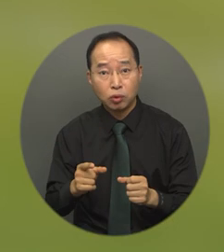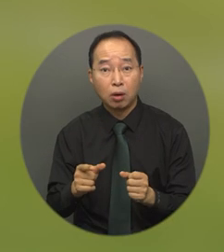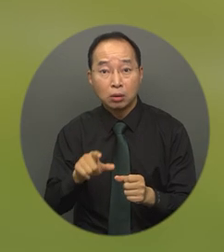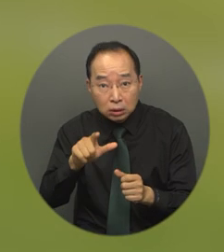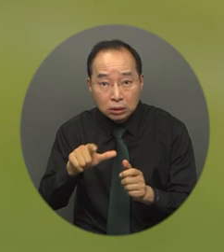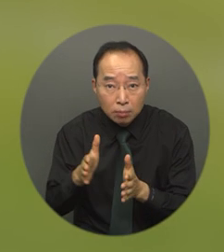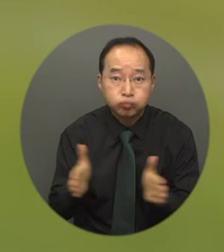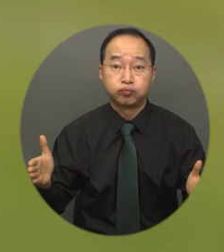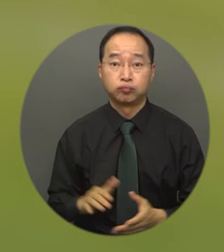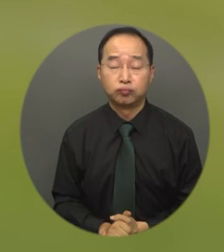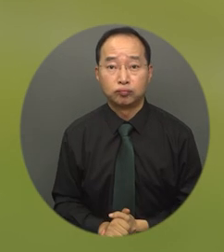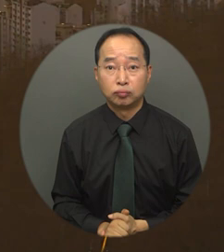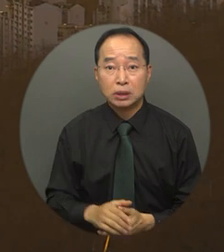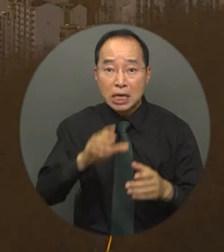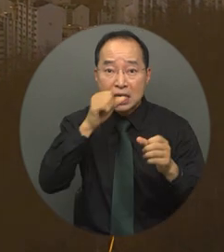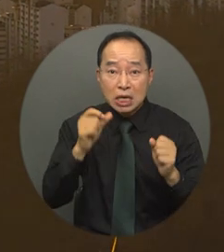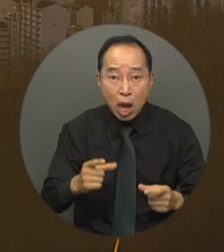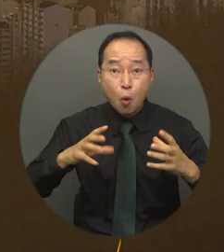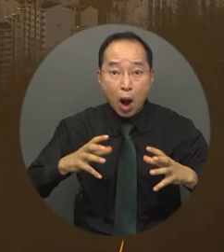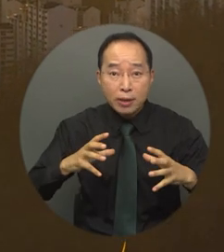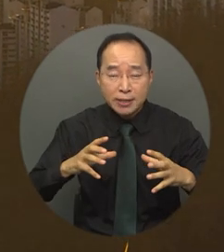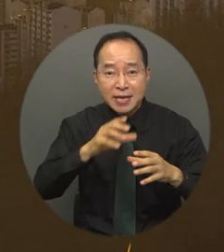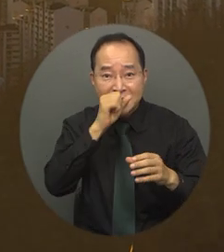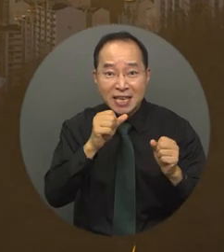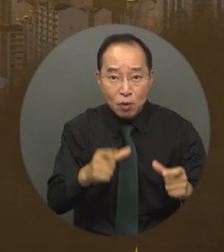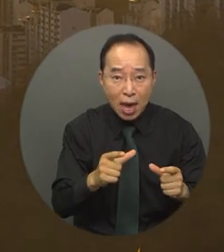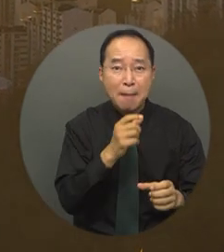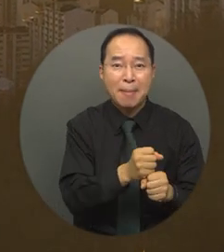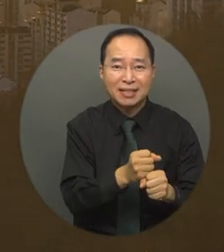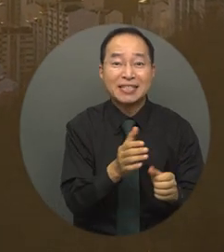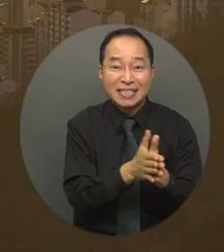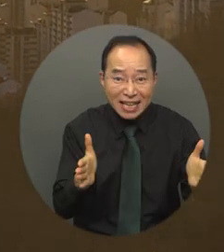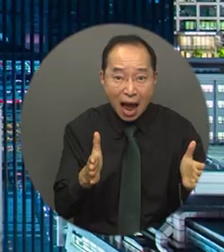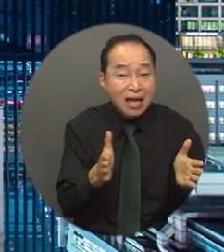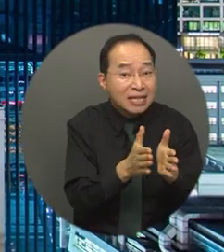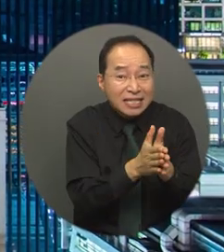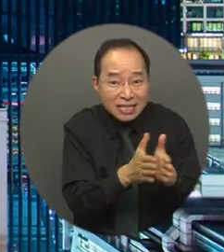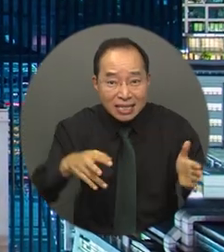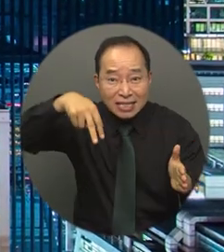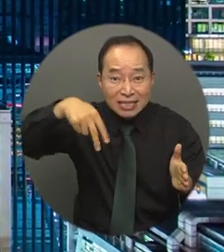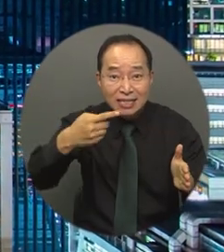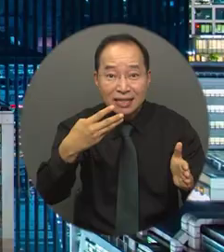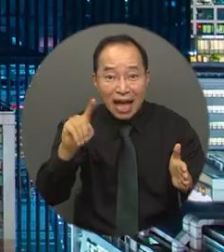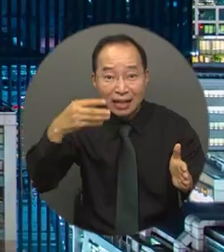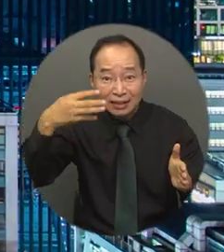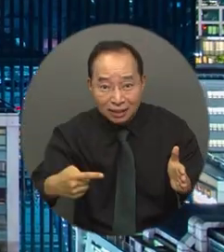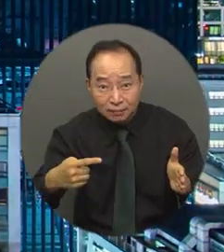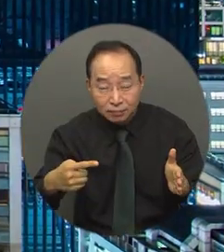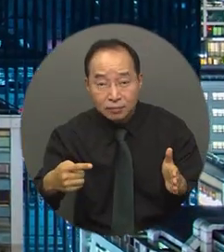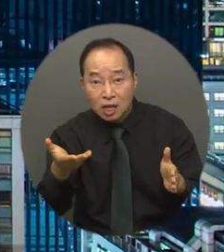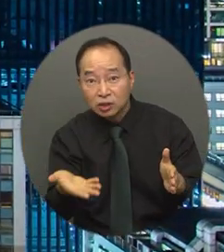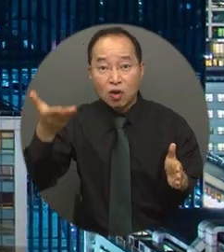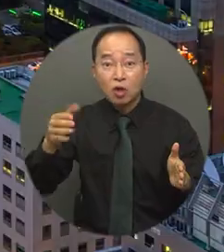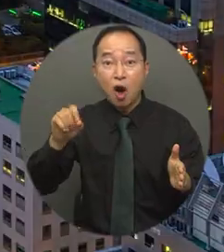낳을 기회가 만들어질 것입니다. 기회공화국은 기회를 만드는 시작, 즉 스타트, 그리고